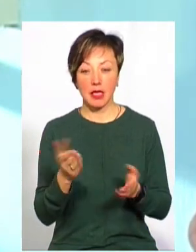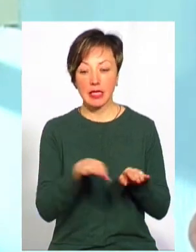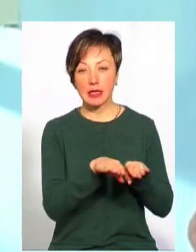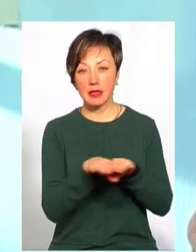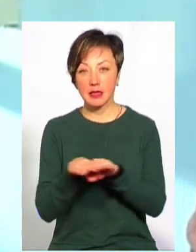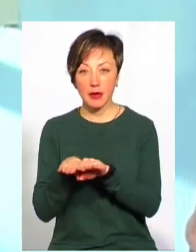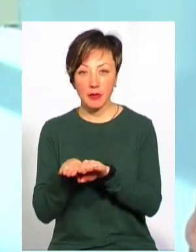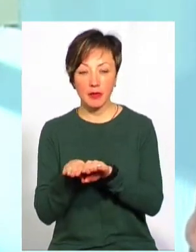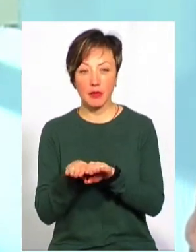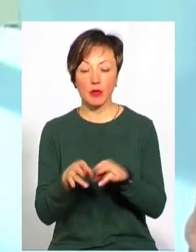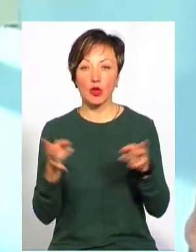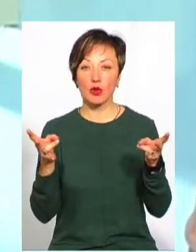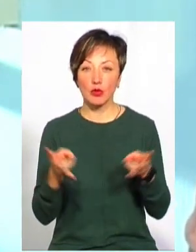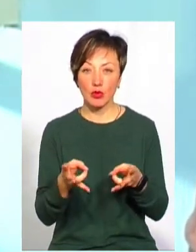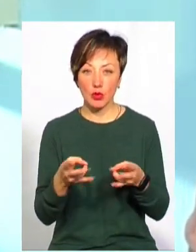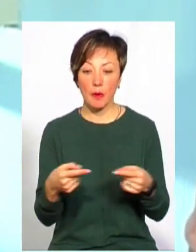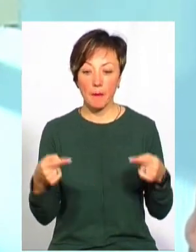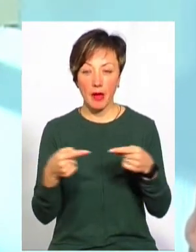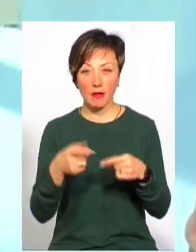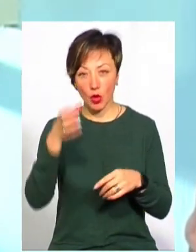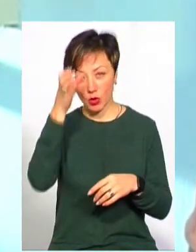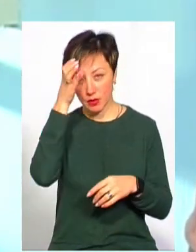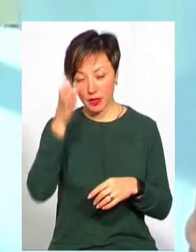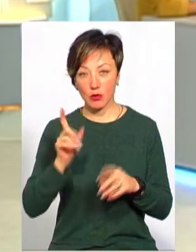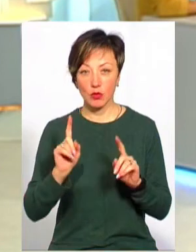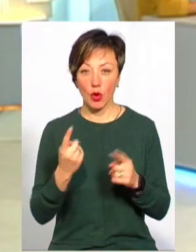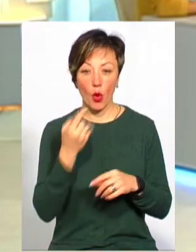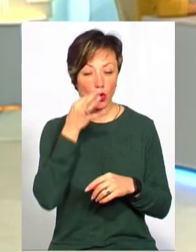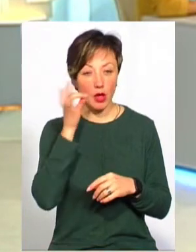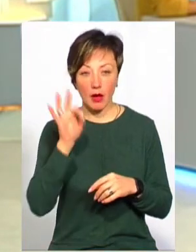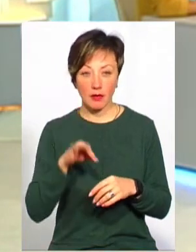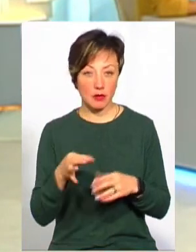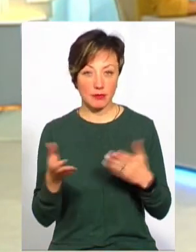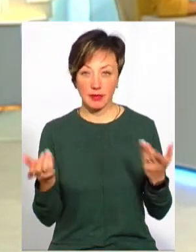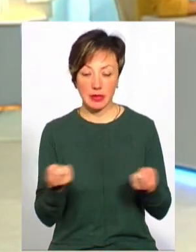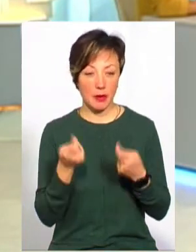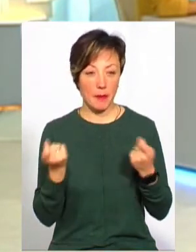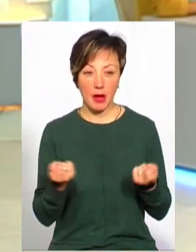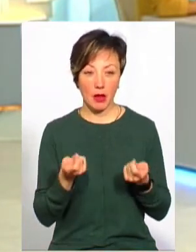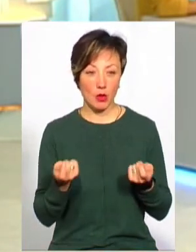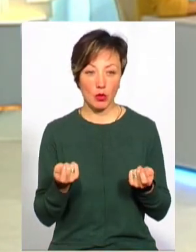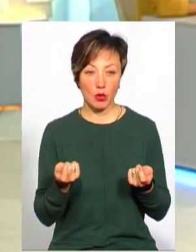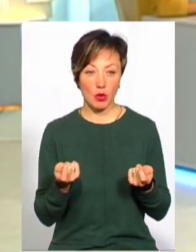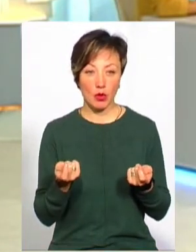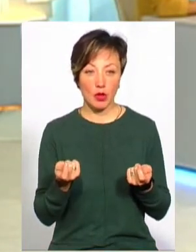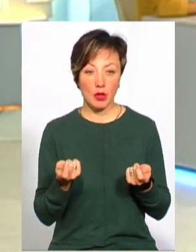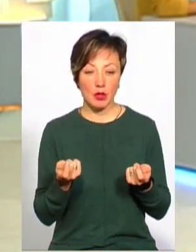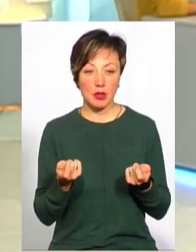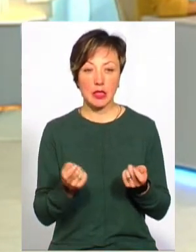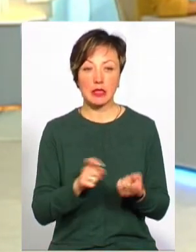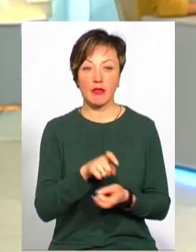степеню безпеки вони потребують певної освіти. Угу. Тому що одних навичок це замало, як колега сказав,